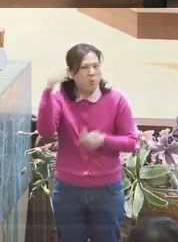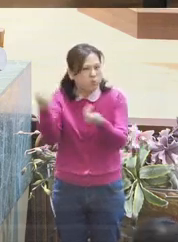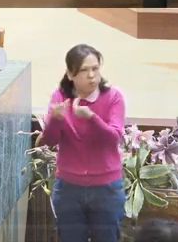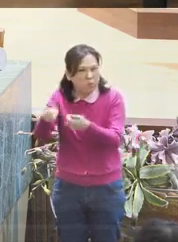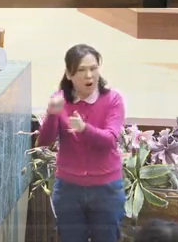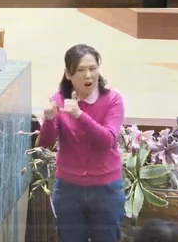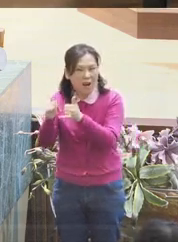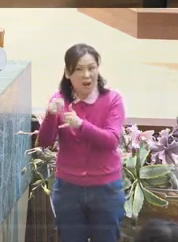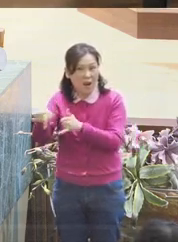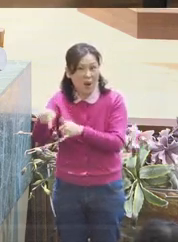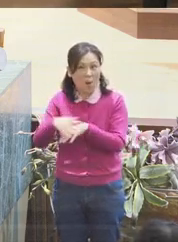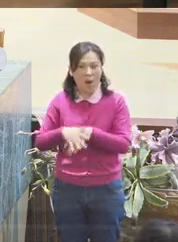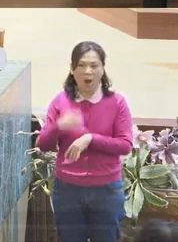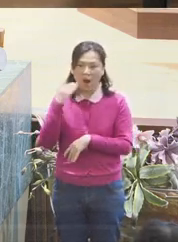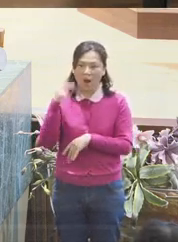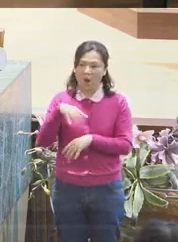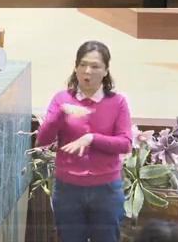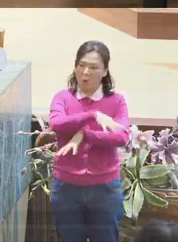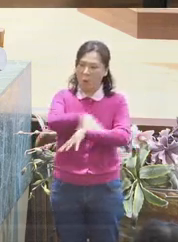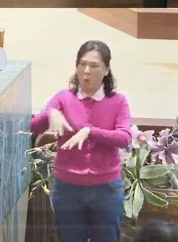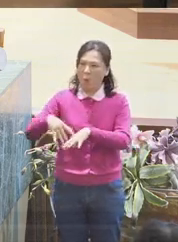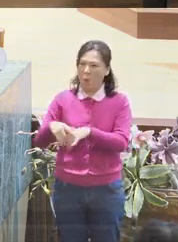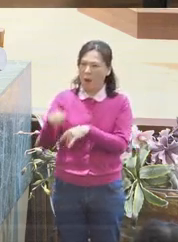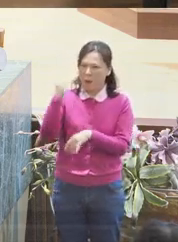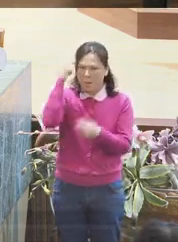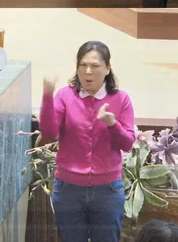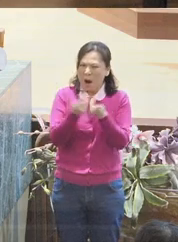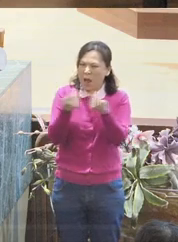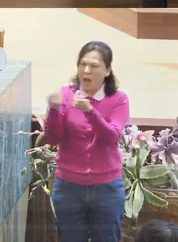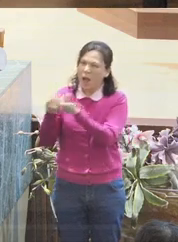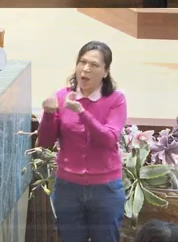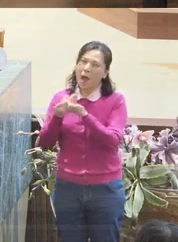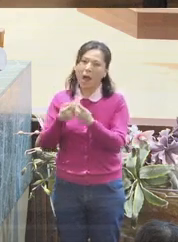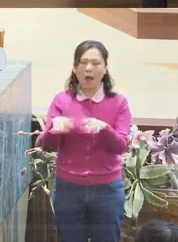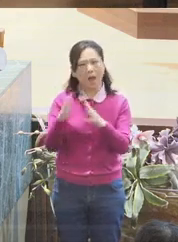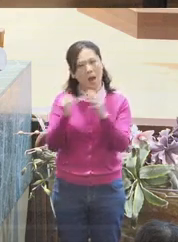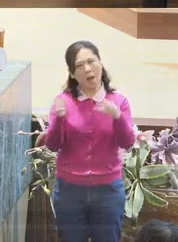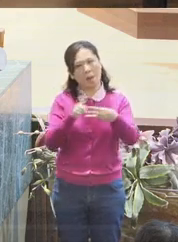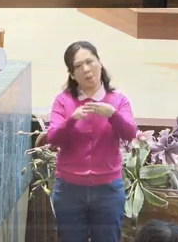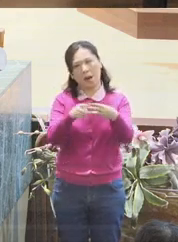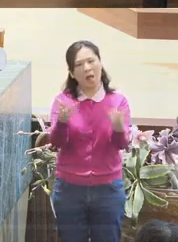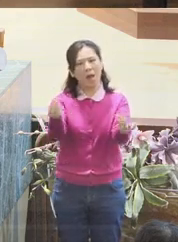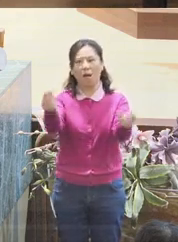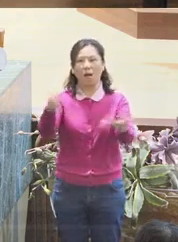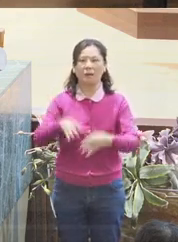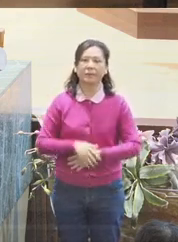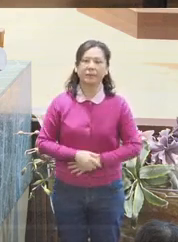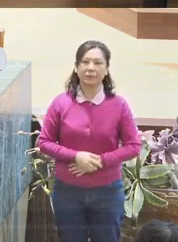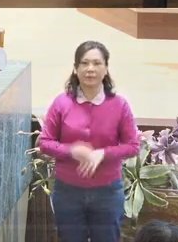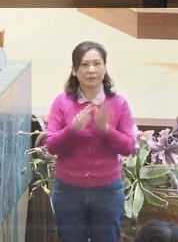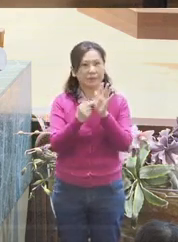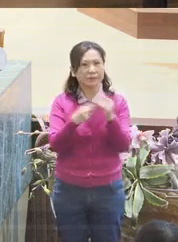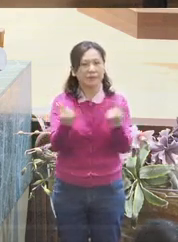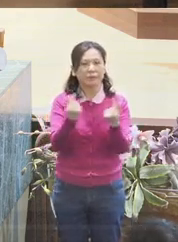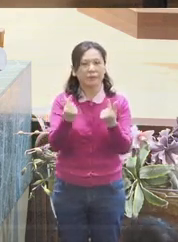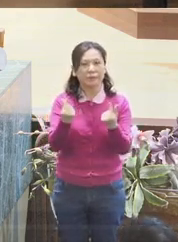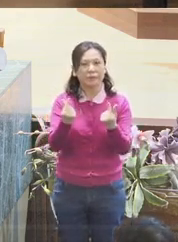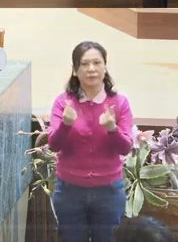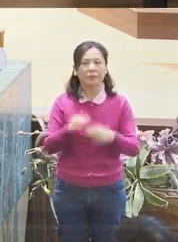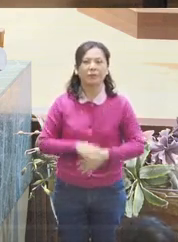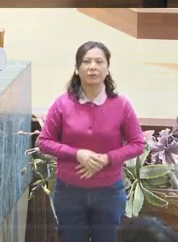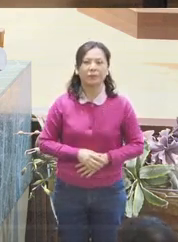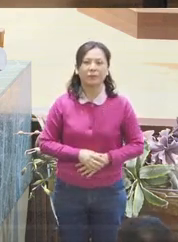感如果弥漫在社会之中的话，当然就没有民主可言。我举一个例子，好比像说